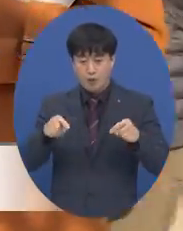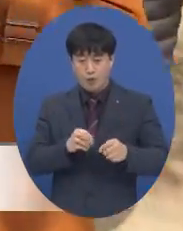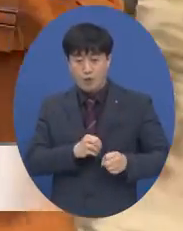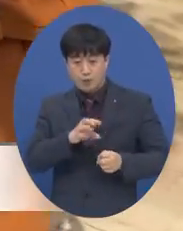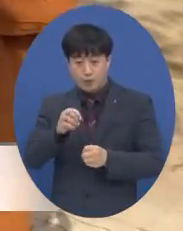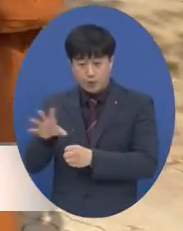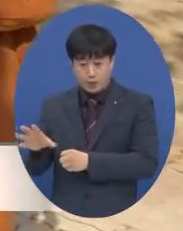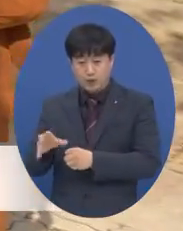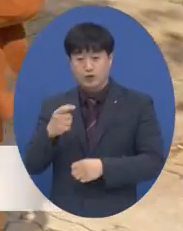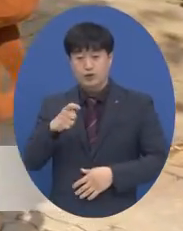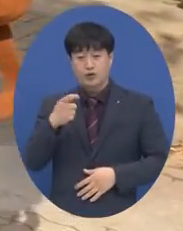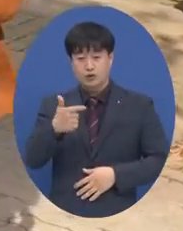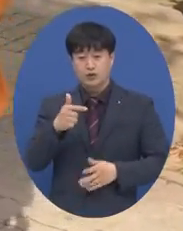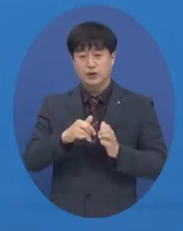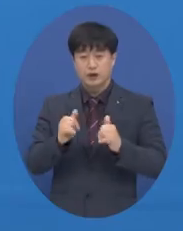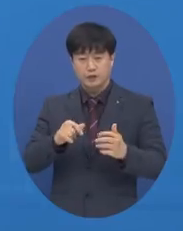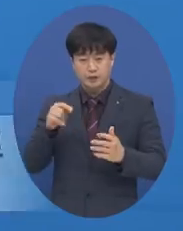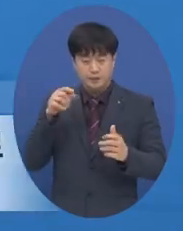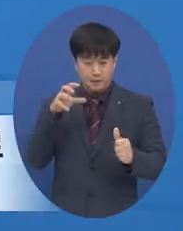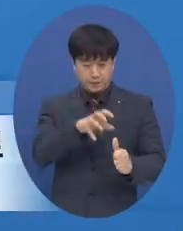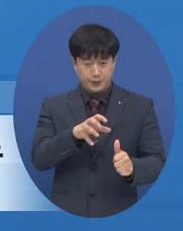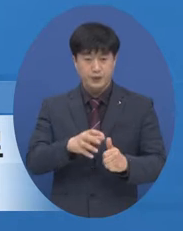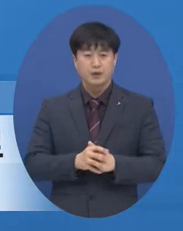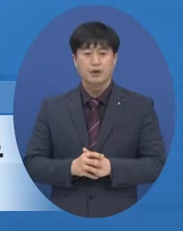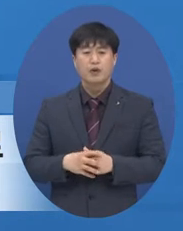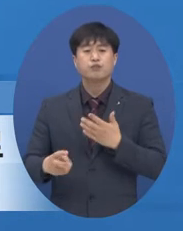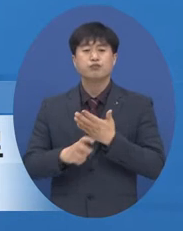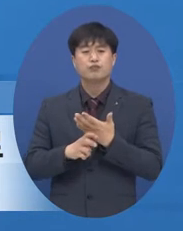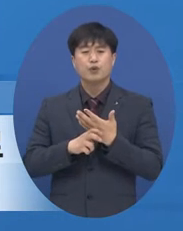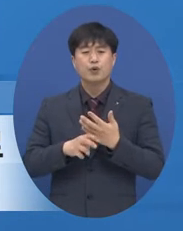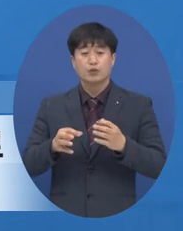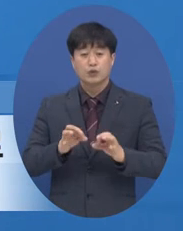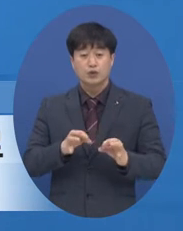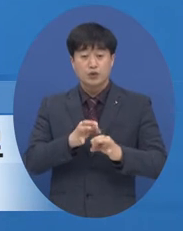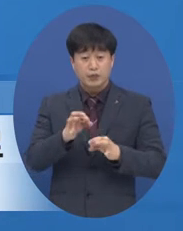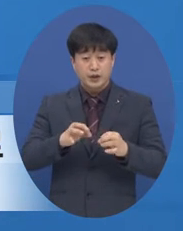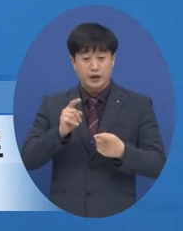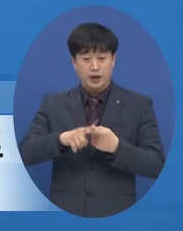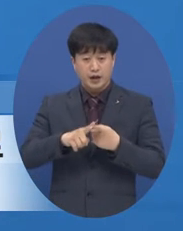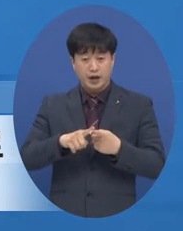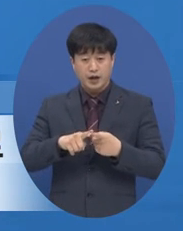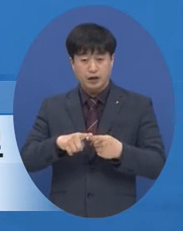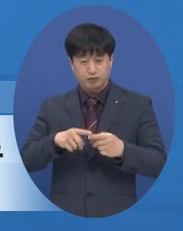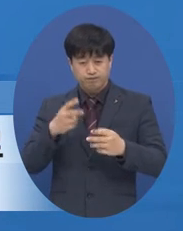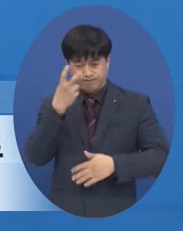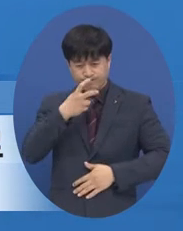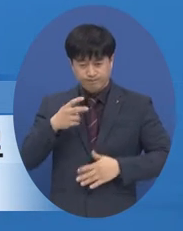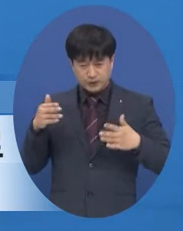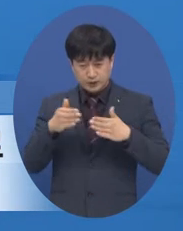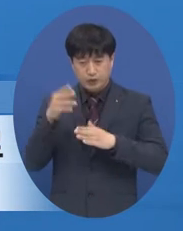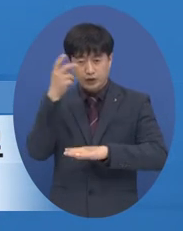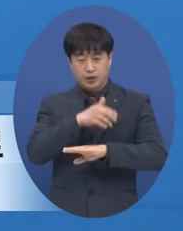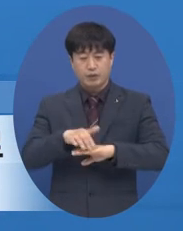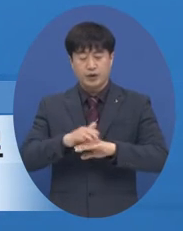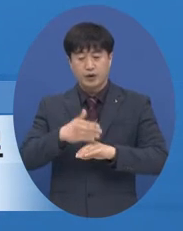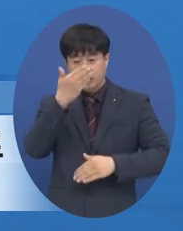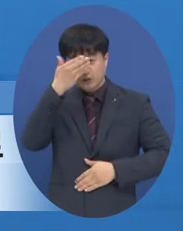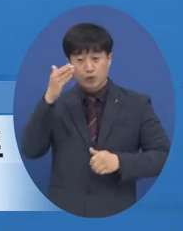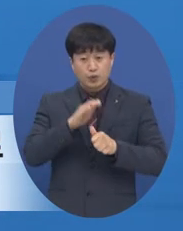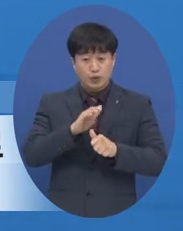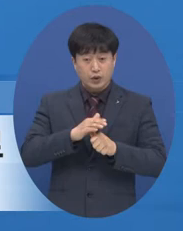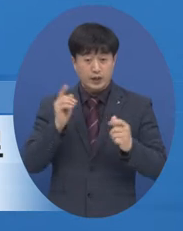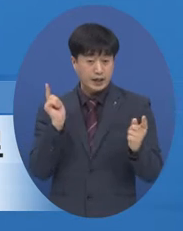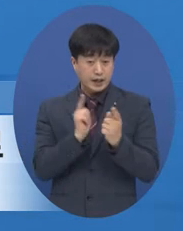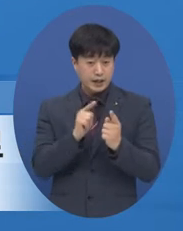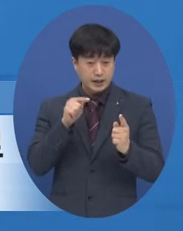현장에서 검거했습니다 불법 행위에 대한 전방위 설을 집중할 계획 이고 총 소년을